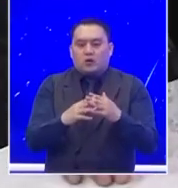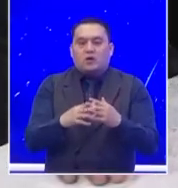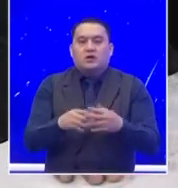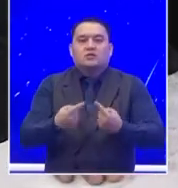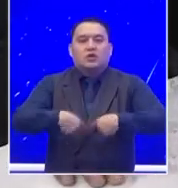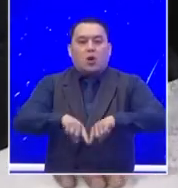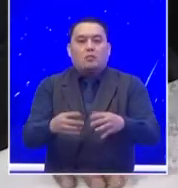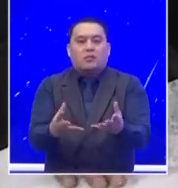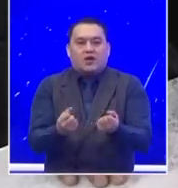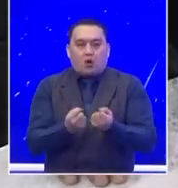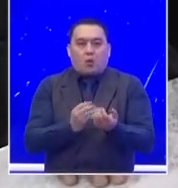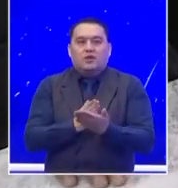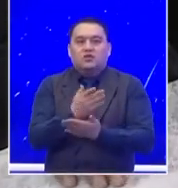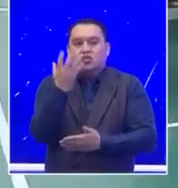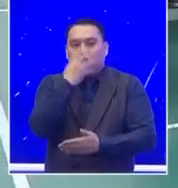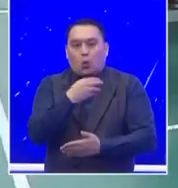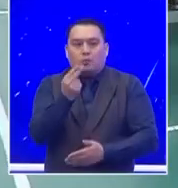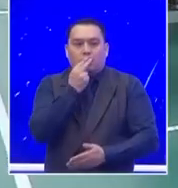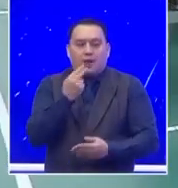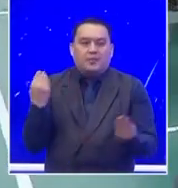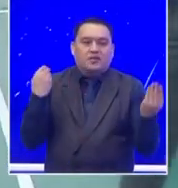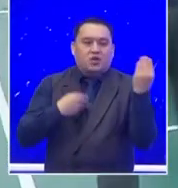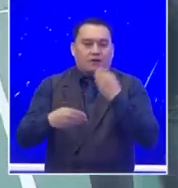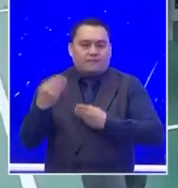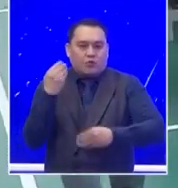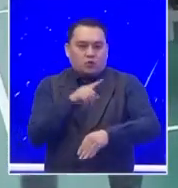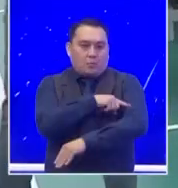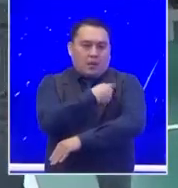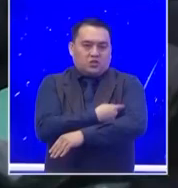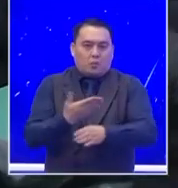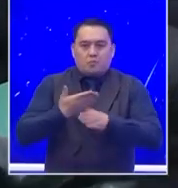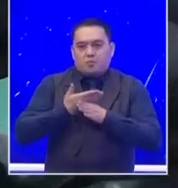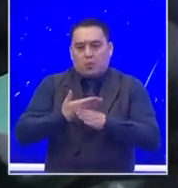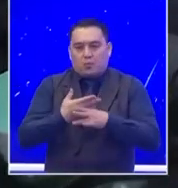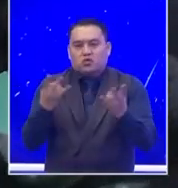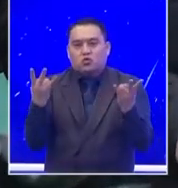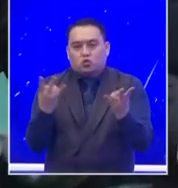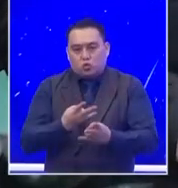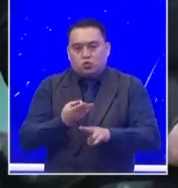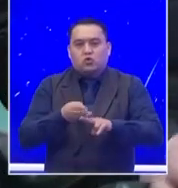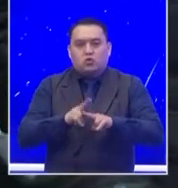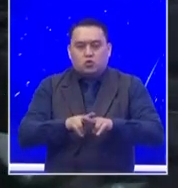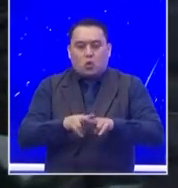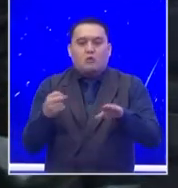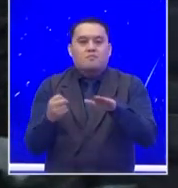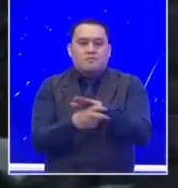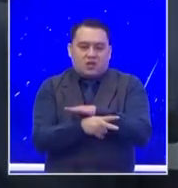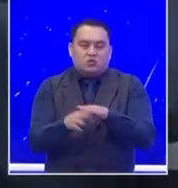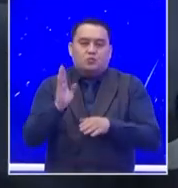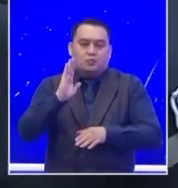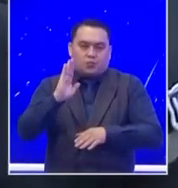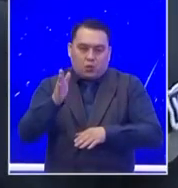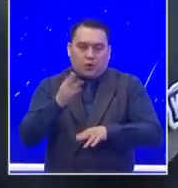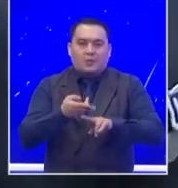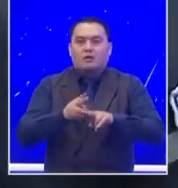штаб по приему пострадавших. Теплые пледы, горячая еда и медицинская помощь. Вот что ожидает потенциальных беженцев. Спасатели района